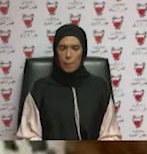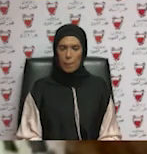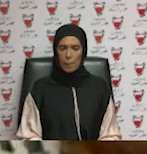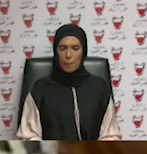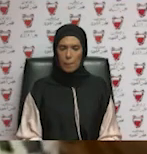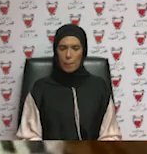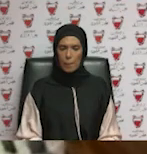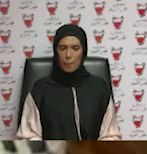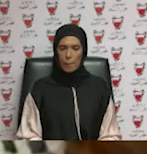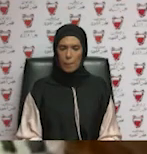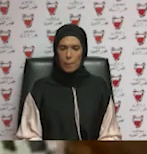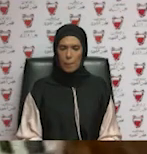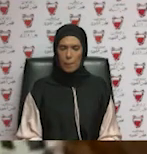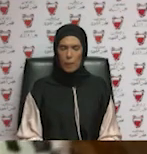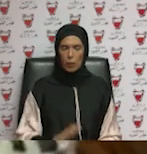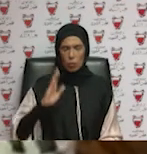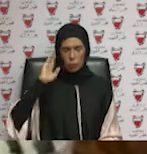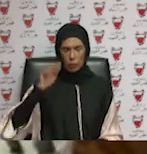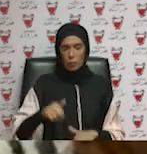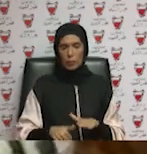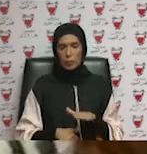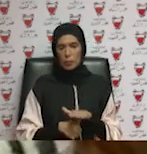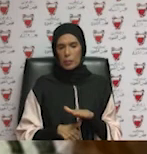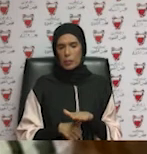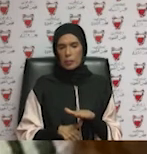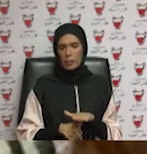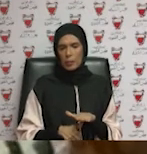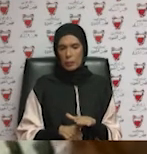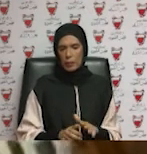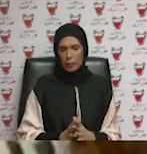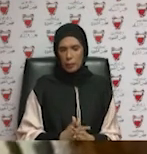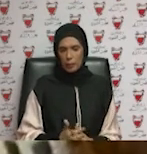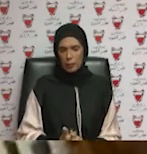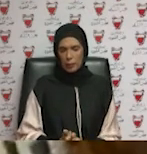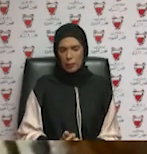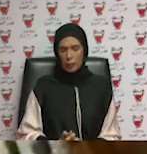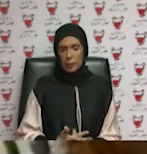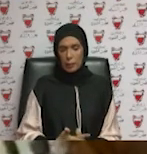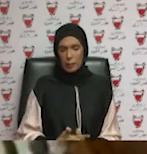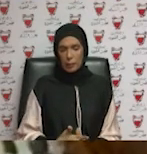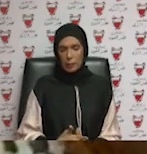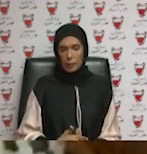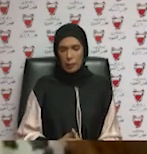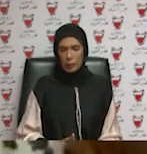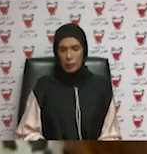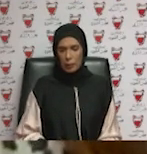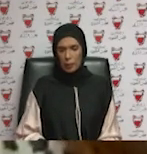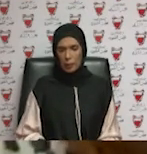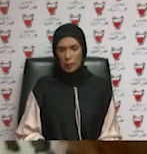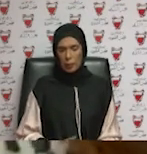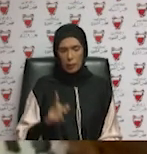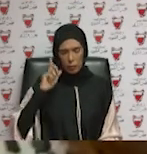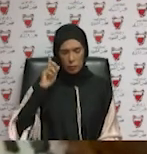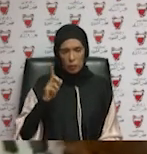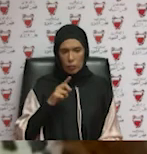طبعا بعد ما سمعت كلام الأخوان يعني ودي أبدي رأيي